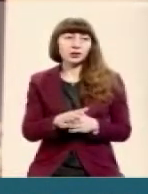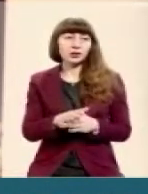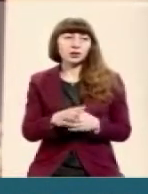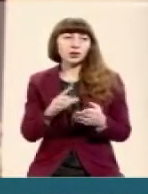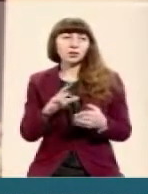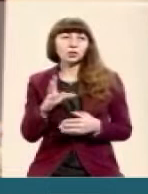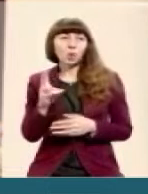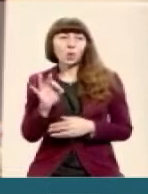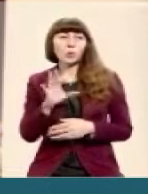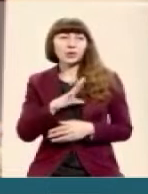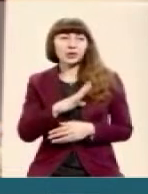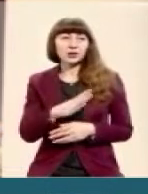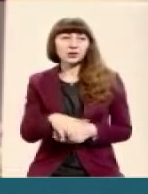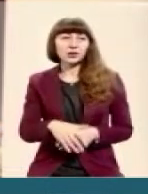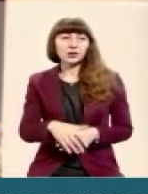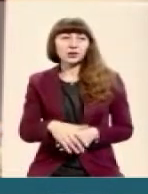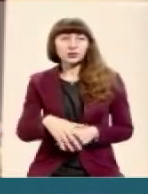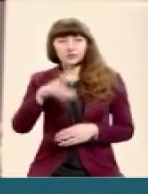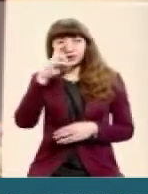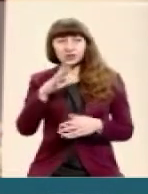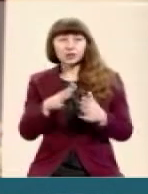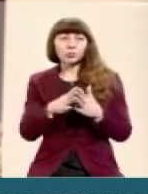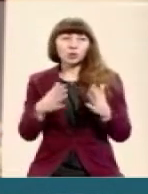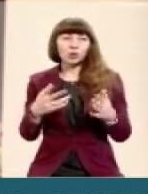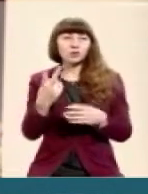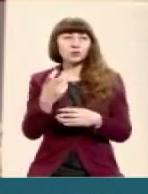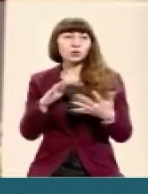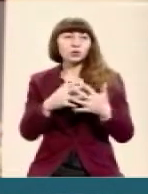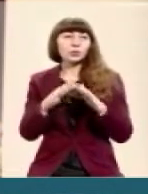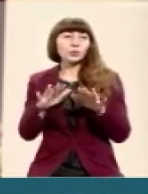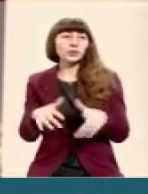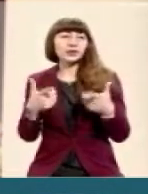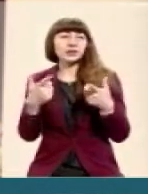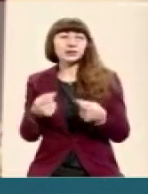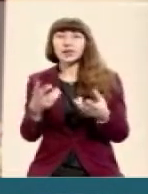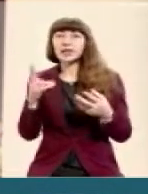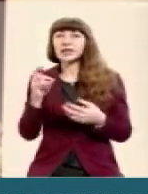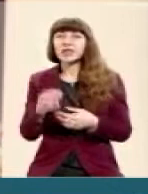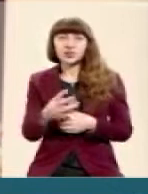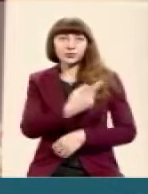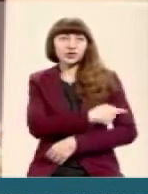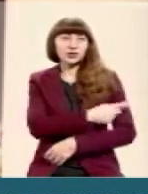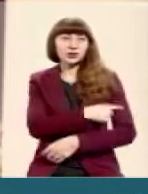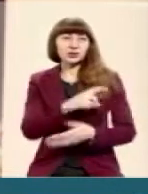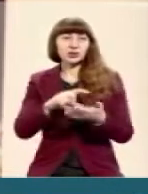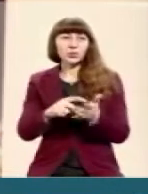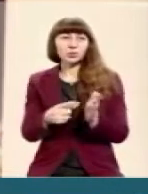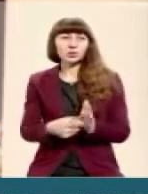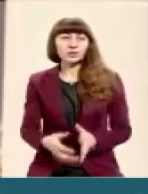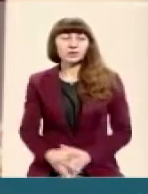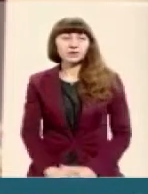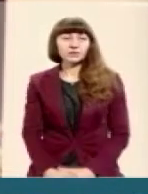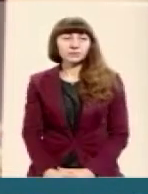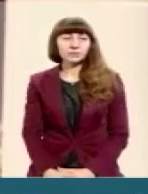но были. По стране более 200 населенных пунктов, которые не имели общемедицинских